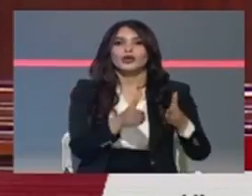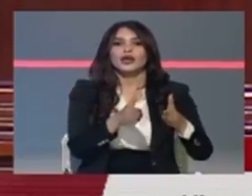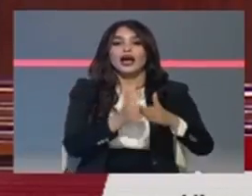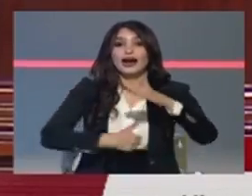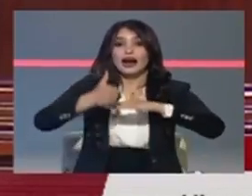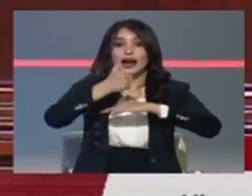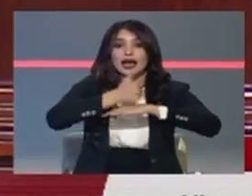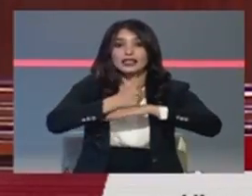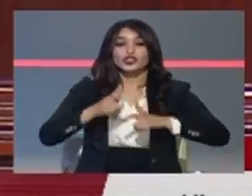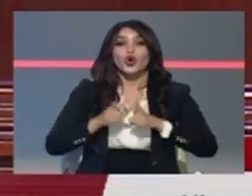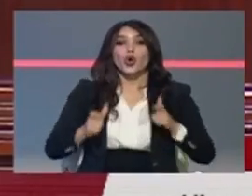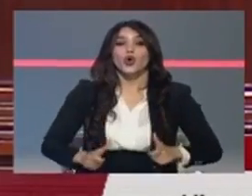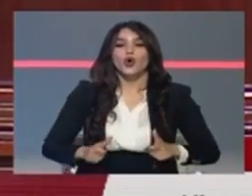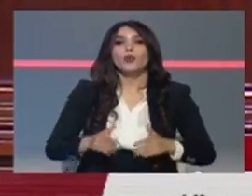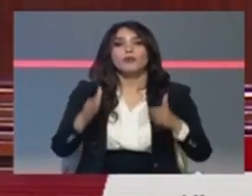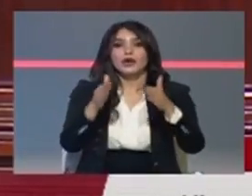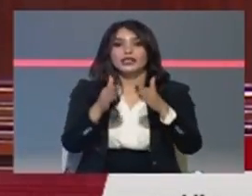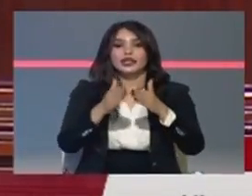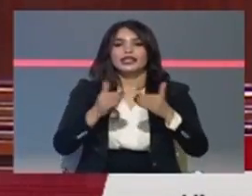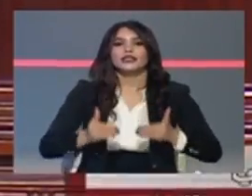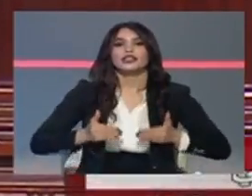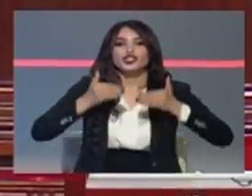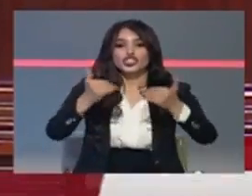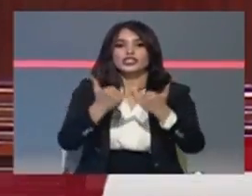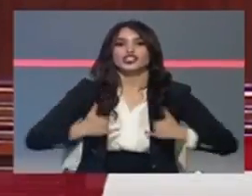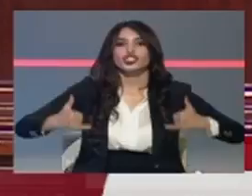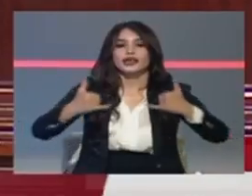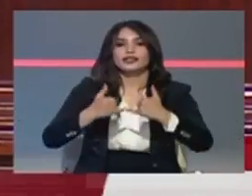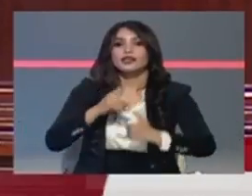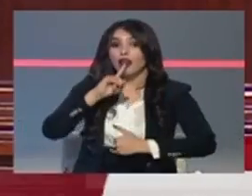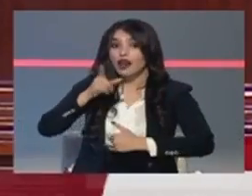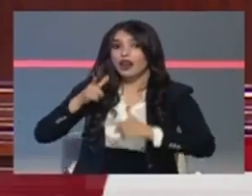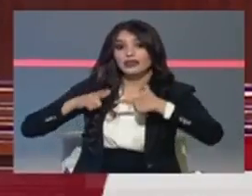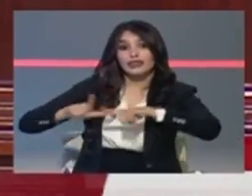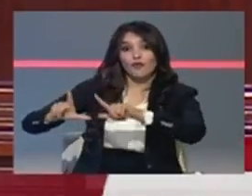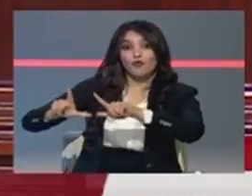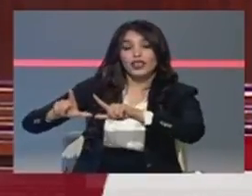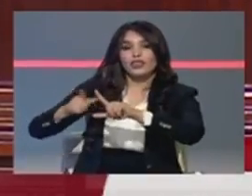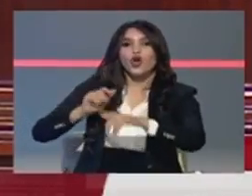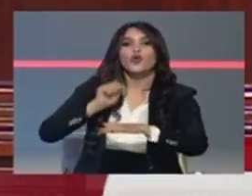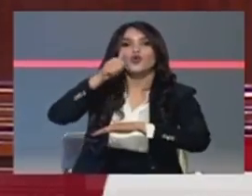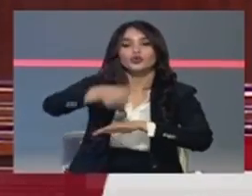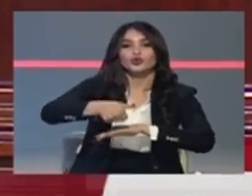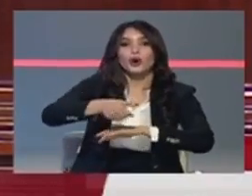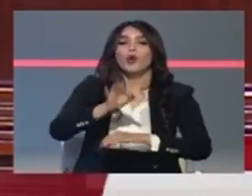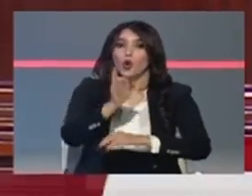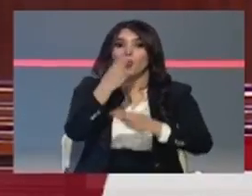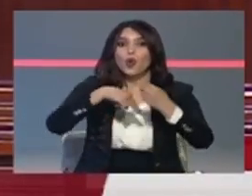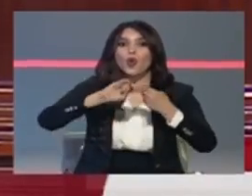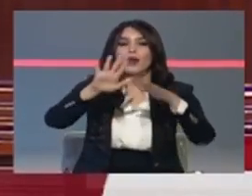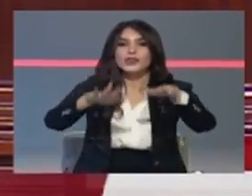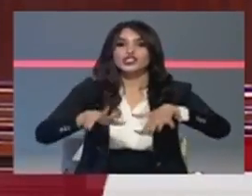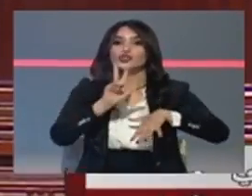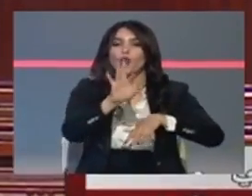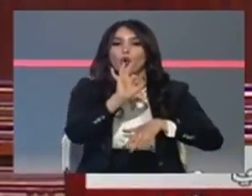طلب بإرجاء جلسة التفويض إلى اليوم غد. بطبيعة الحال تفاعلت رئاسة المجلس إيجابيا مع هذا